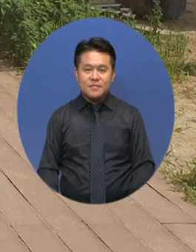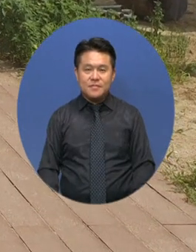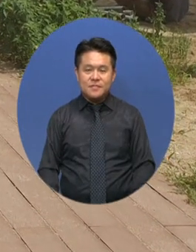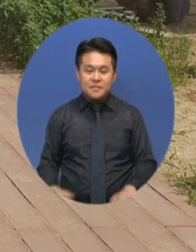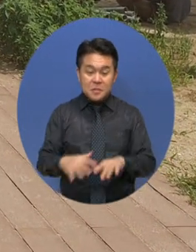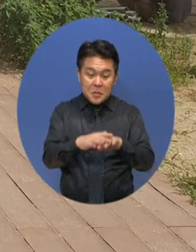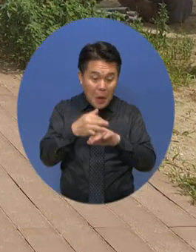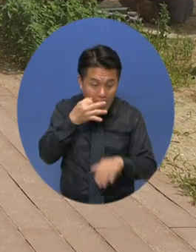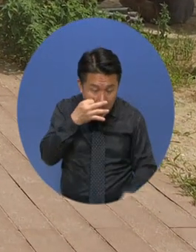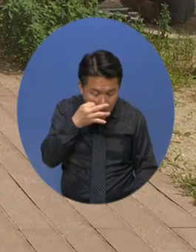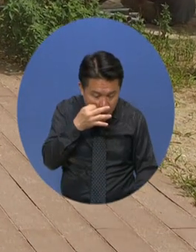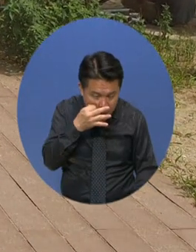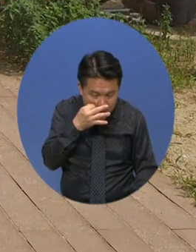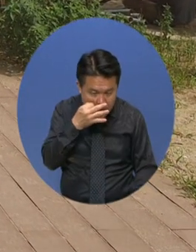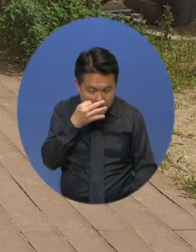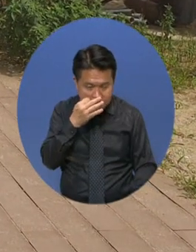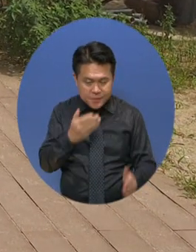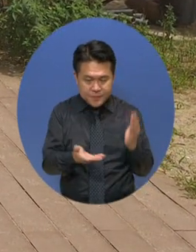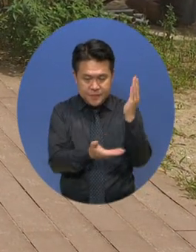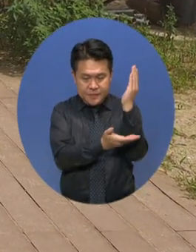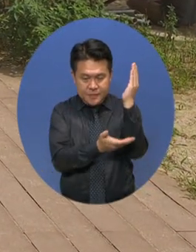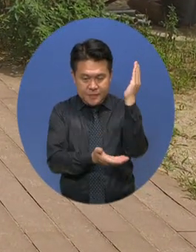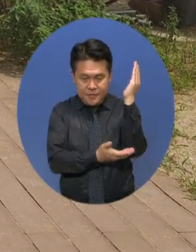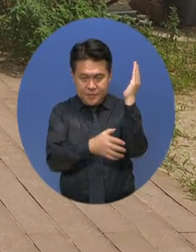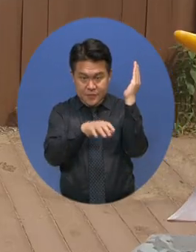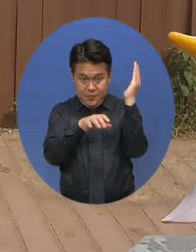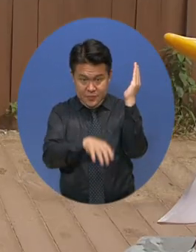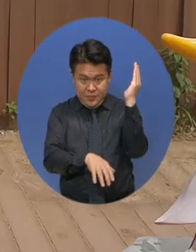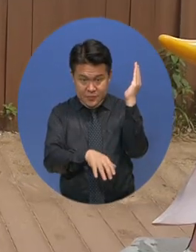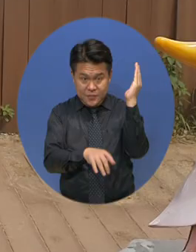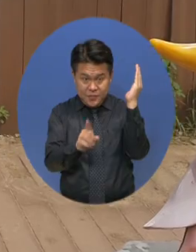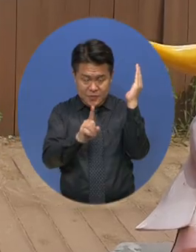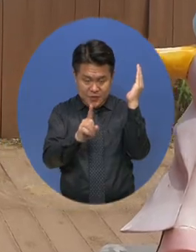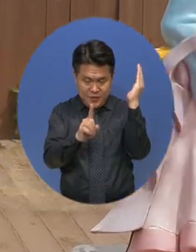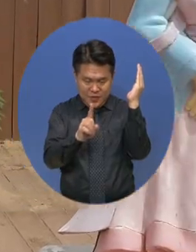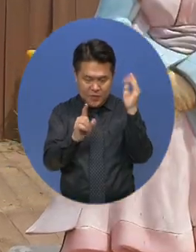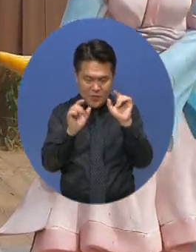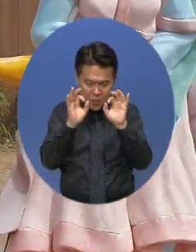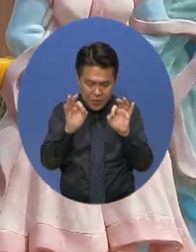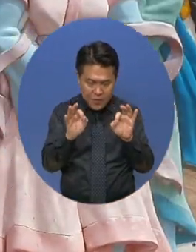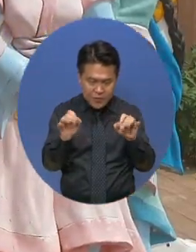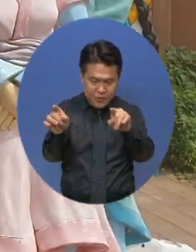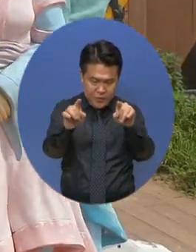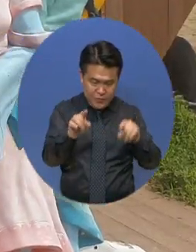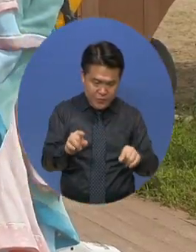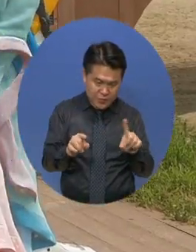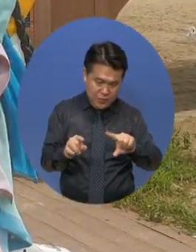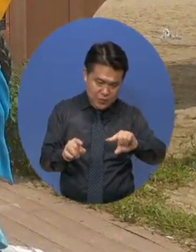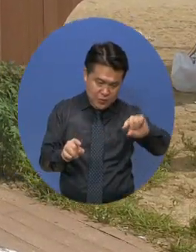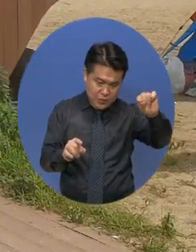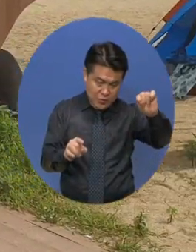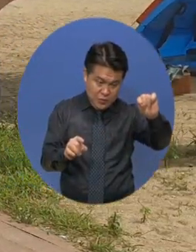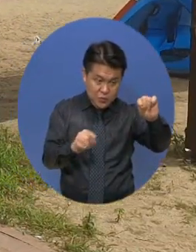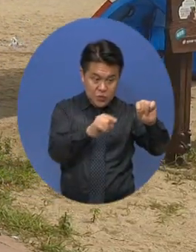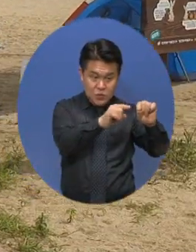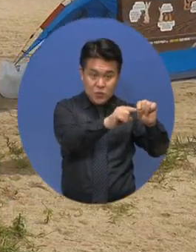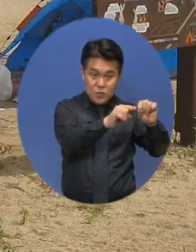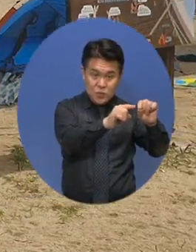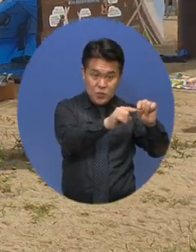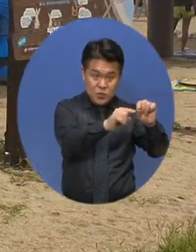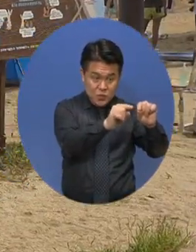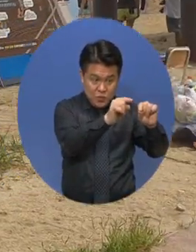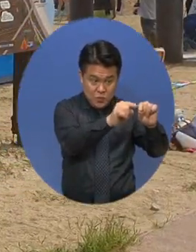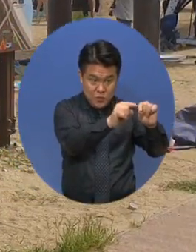지도를 보면 당진시가 서해에서 반도처럼 북쪽으로 불쑥 솟아나와 있는데 외목마을이 이 솟아나온